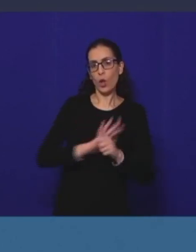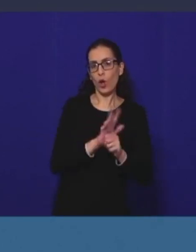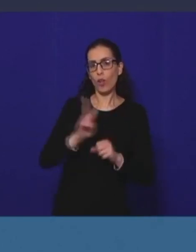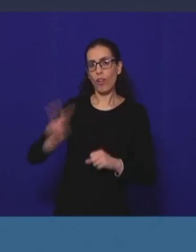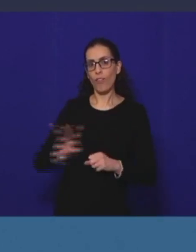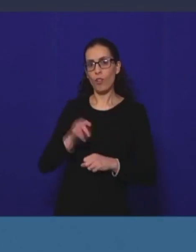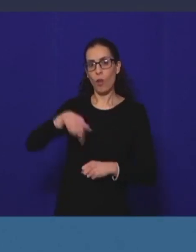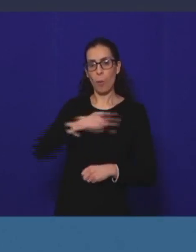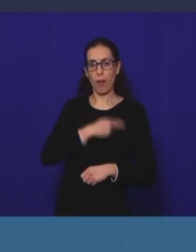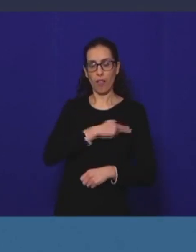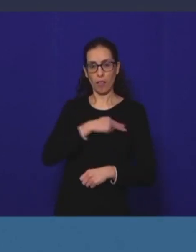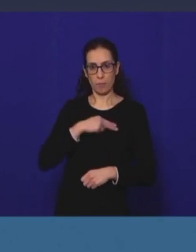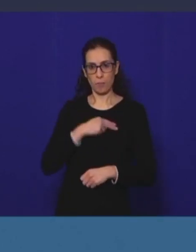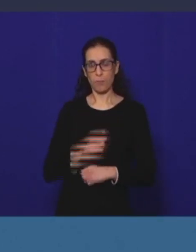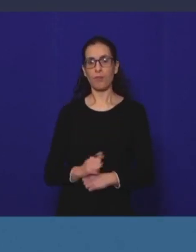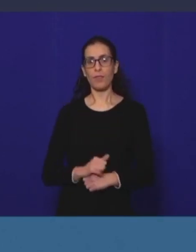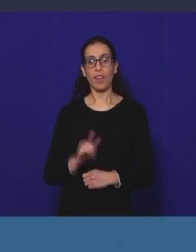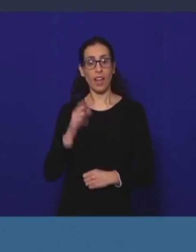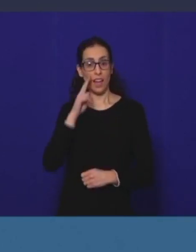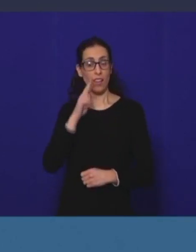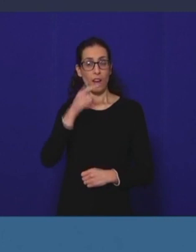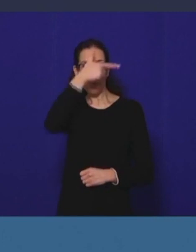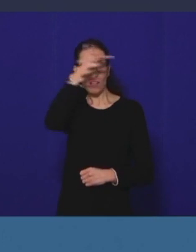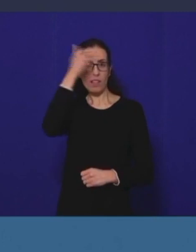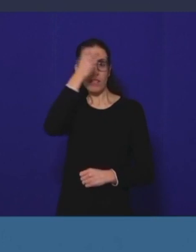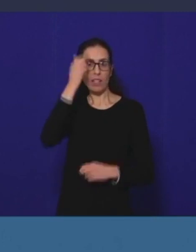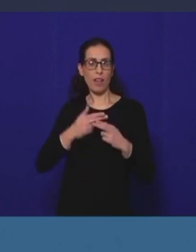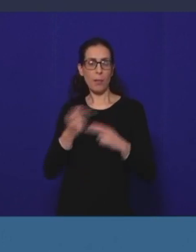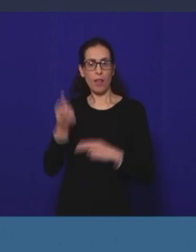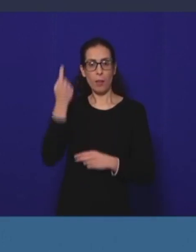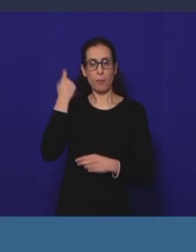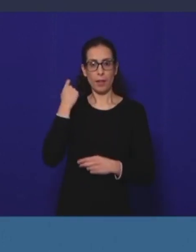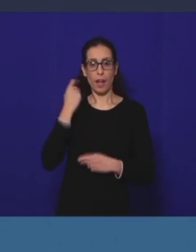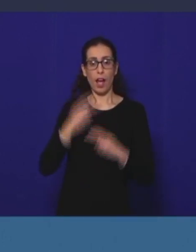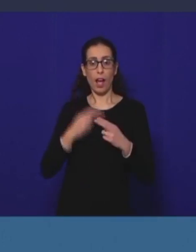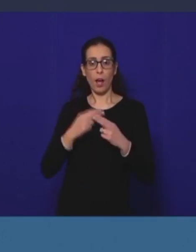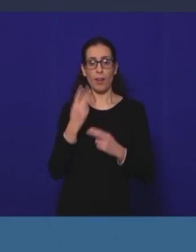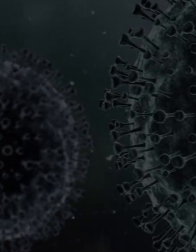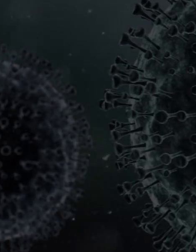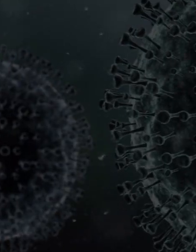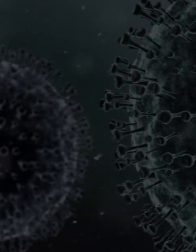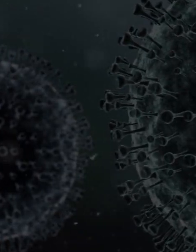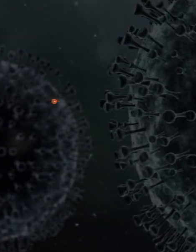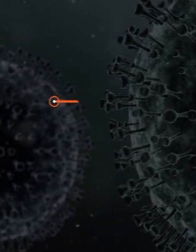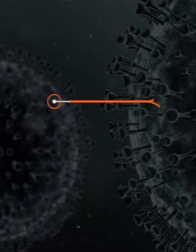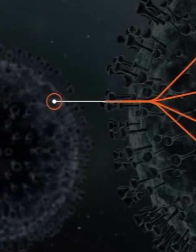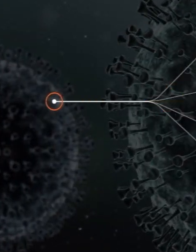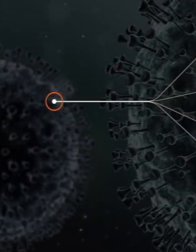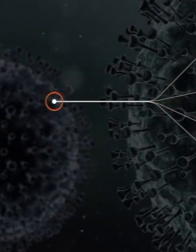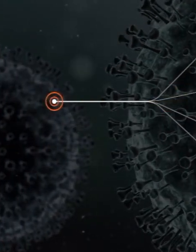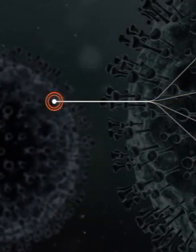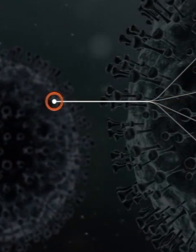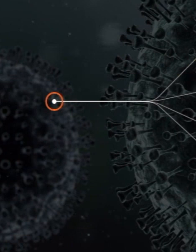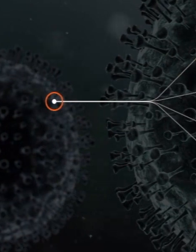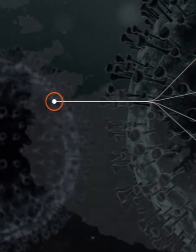s-saxa publika il-professu ċarmen għauċi laħabreddan matul il-konferenza tal-ħbarijiet ta' kul-ġima fejn spiegat u kol kif